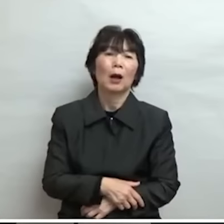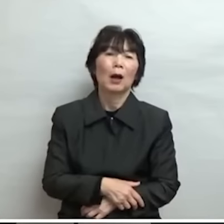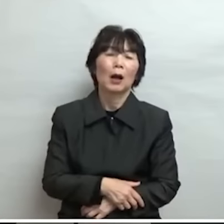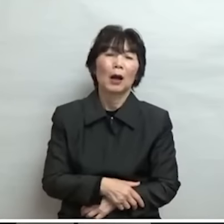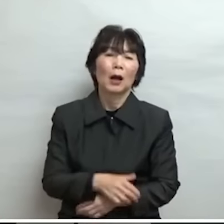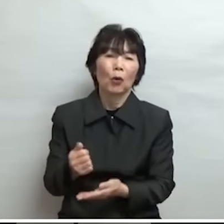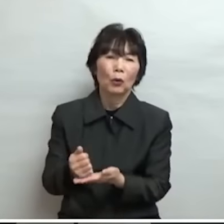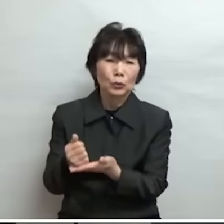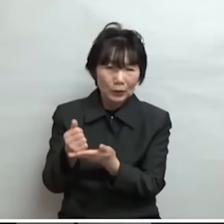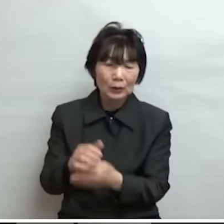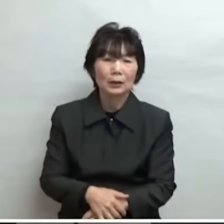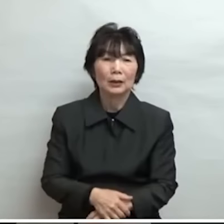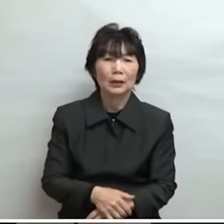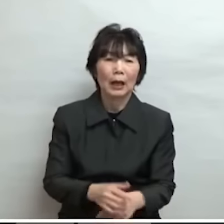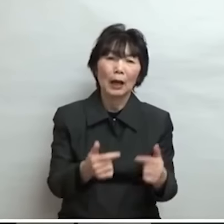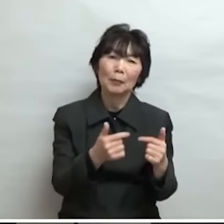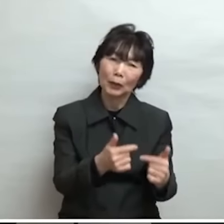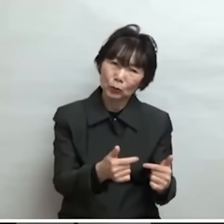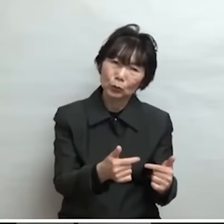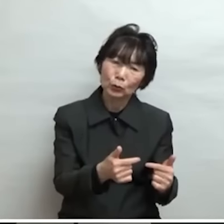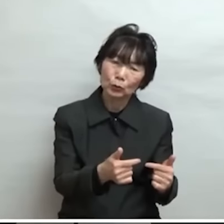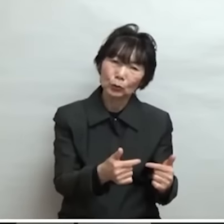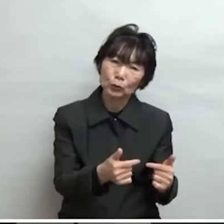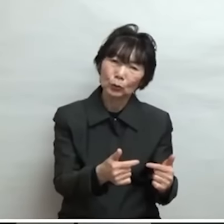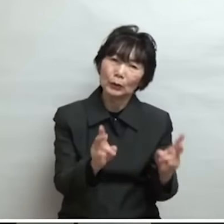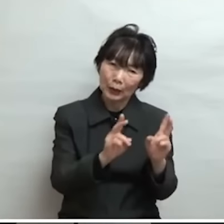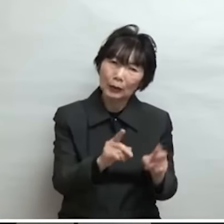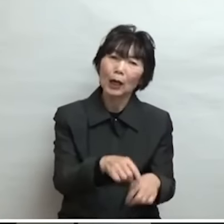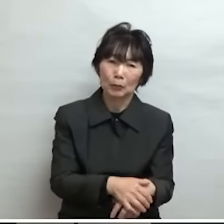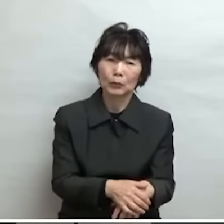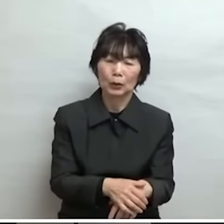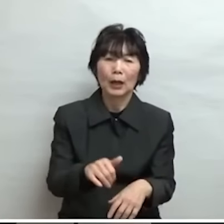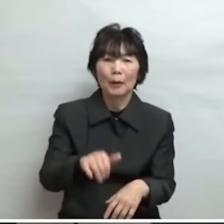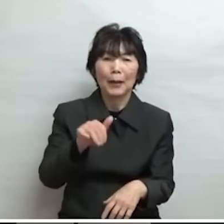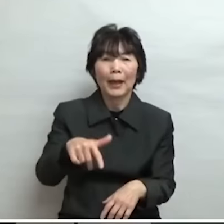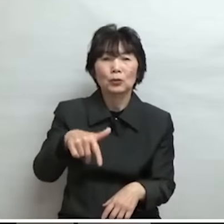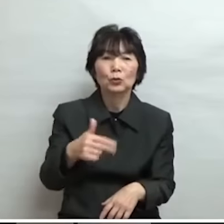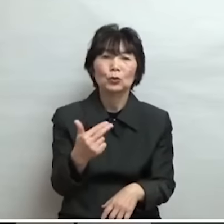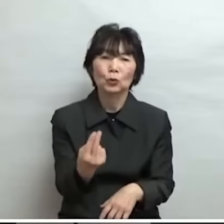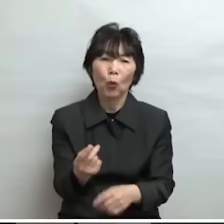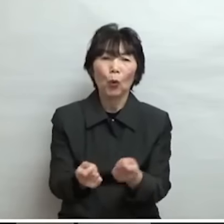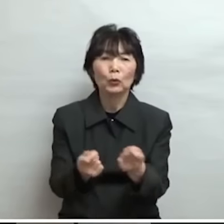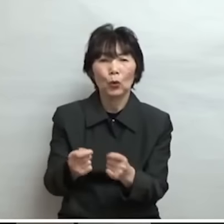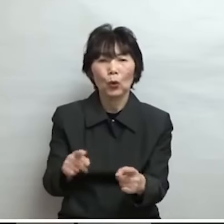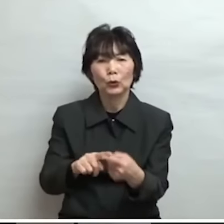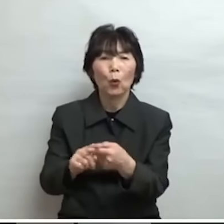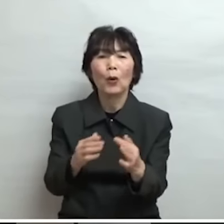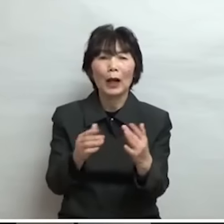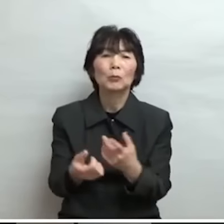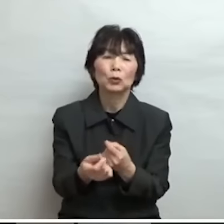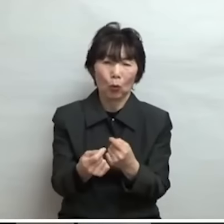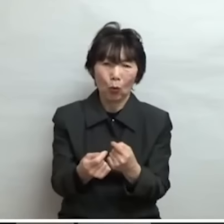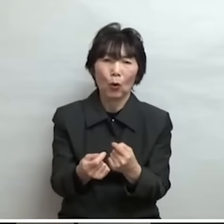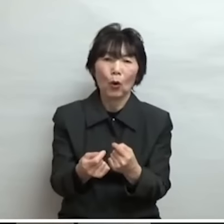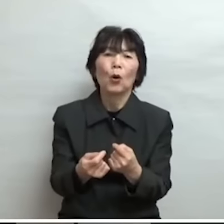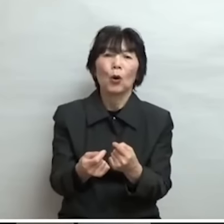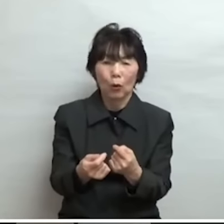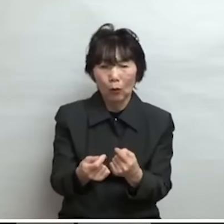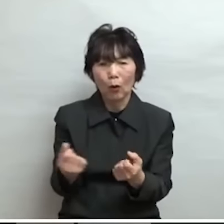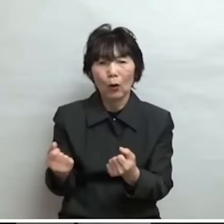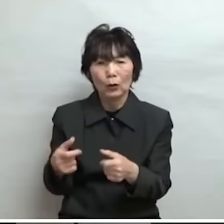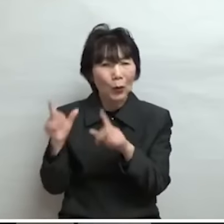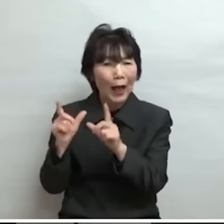中心にね、例えばバス業界もそうですし、ペストコントロール協会もそうですし、まあ、運輸関係といいます